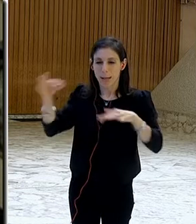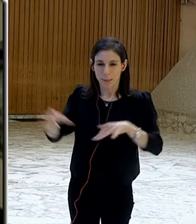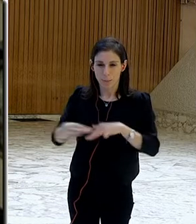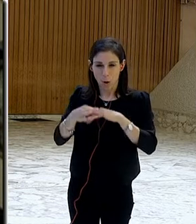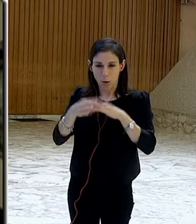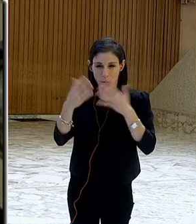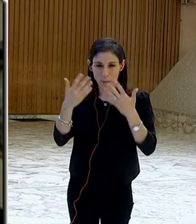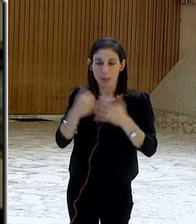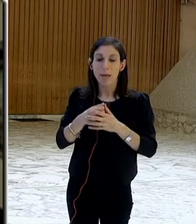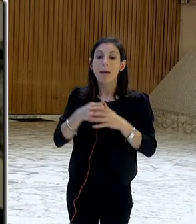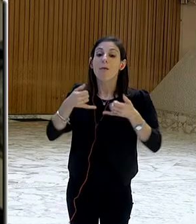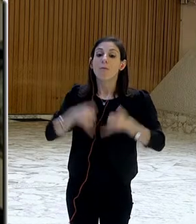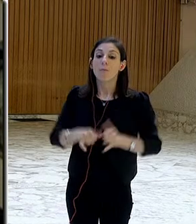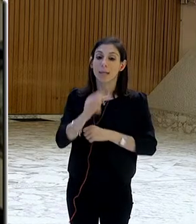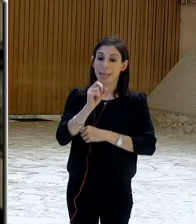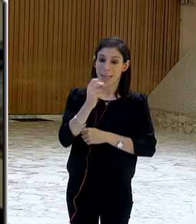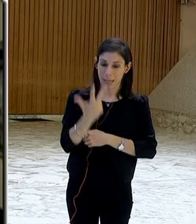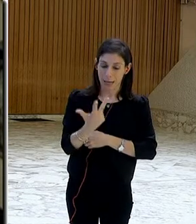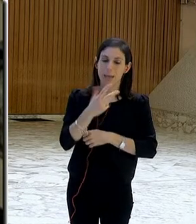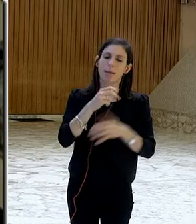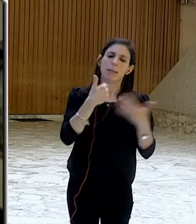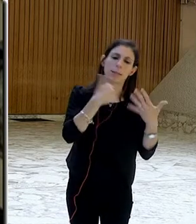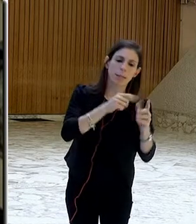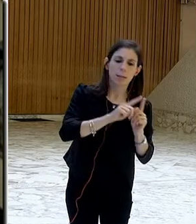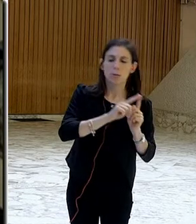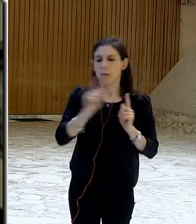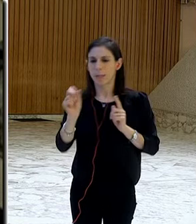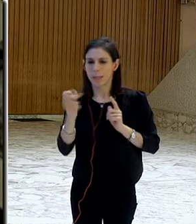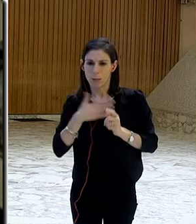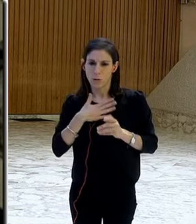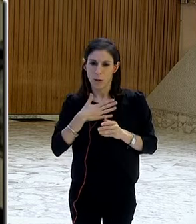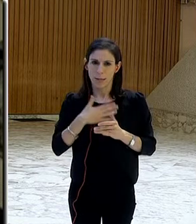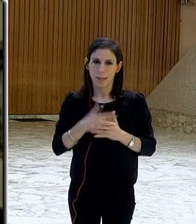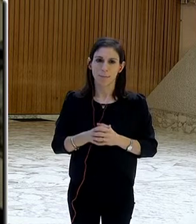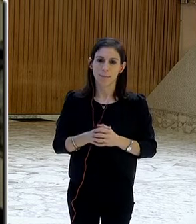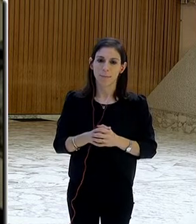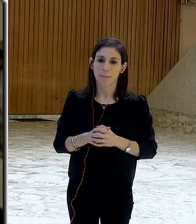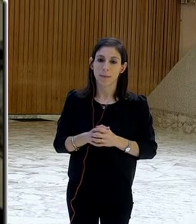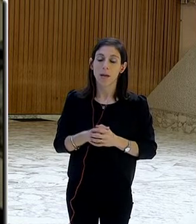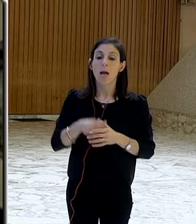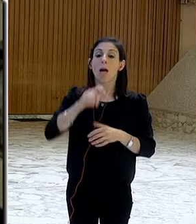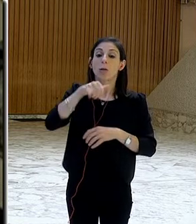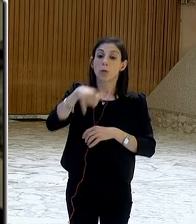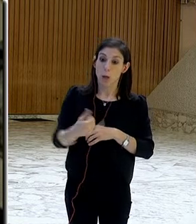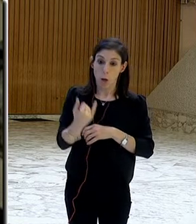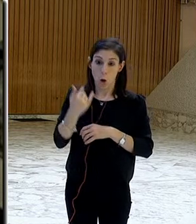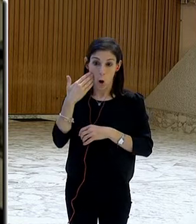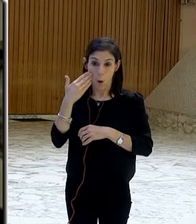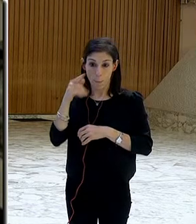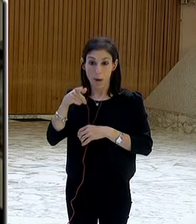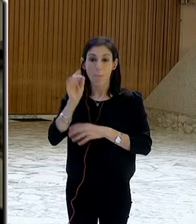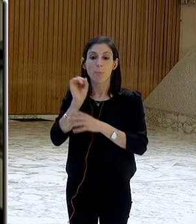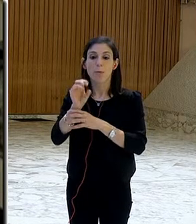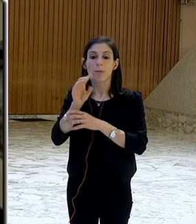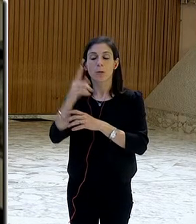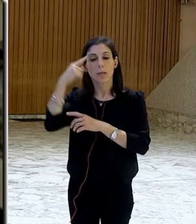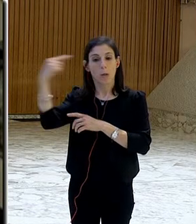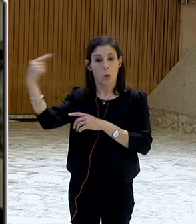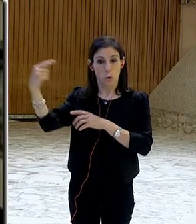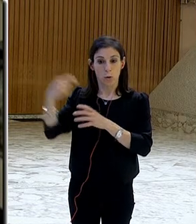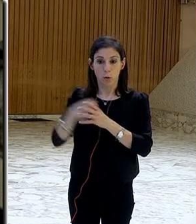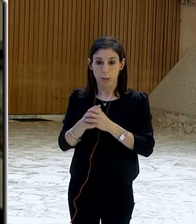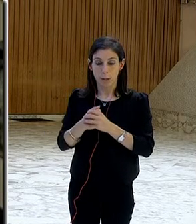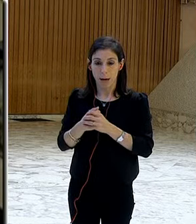hanno 3 figli, tra i 13 e i 16 anni. Jérôme è professore di teologia in Libano,